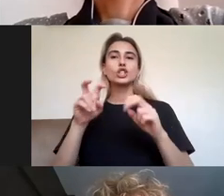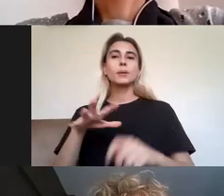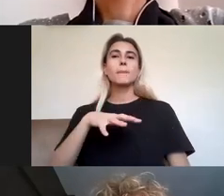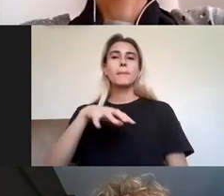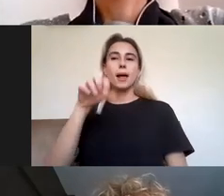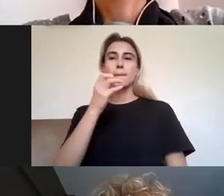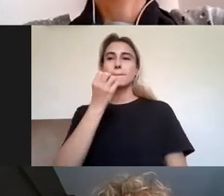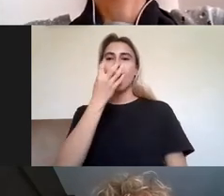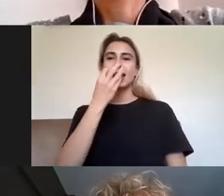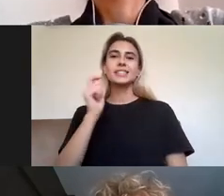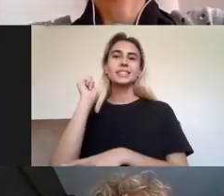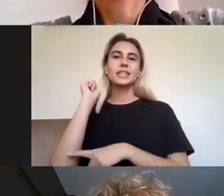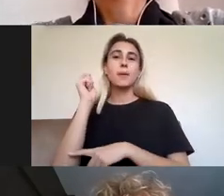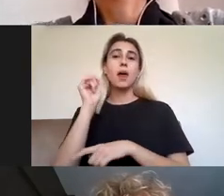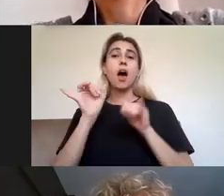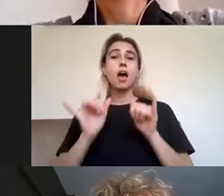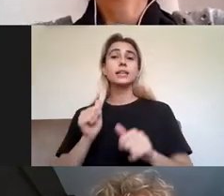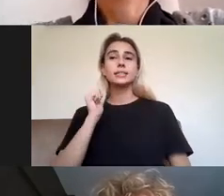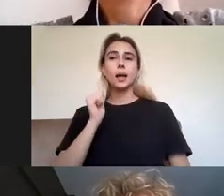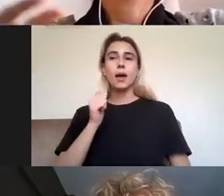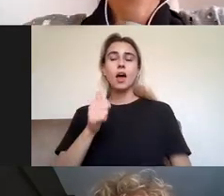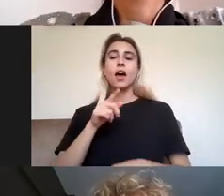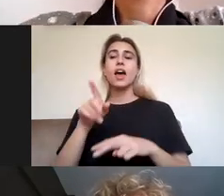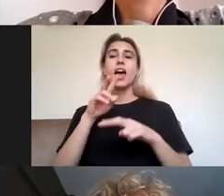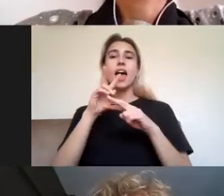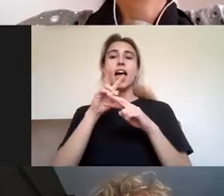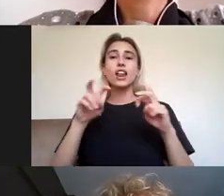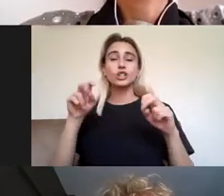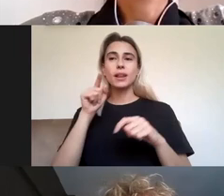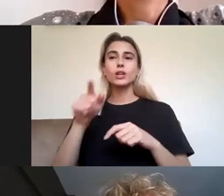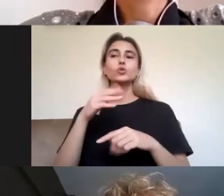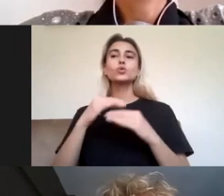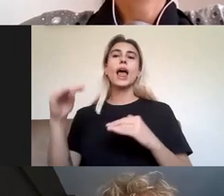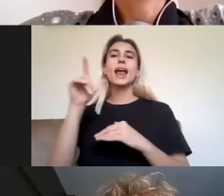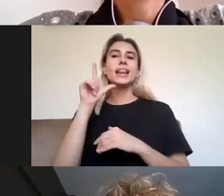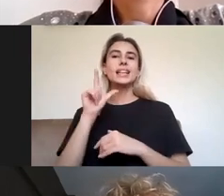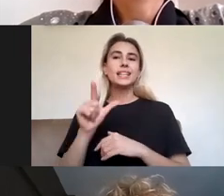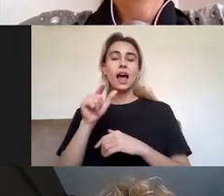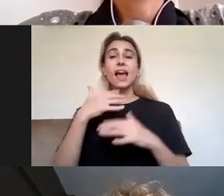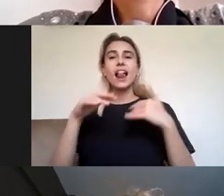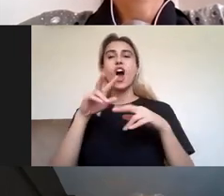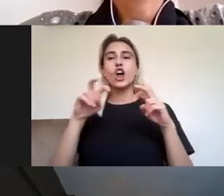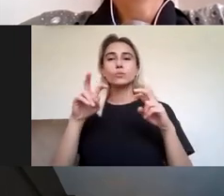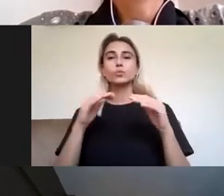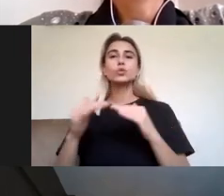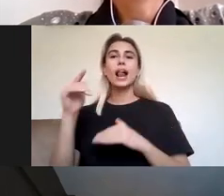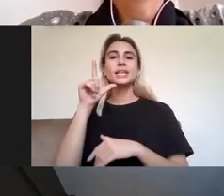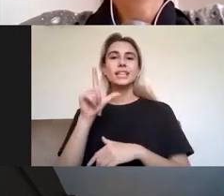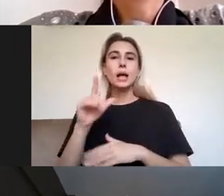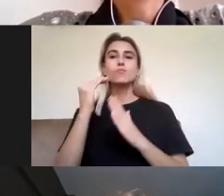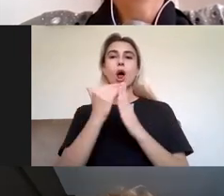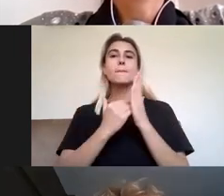bahar seminerleri, aynı zamanda Engellilik Araştırmaları Yüksek Lisans Programı'nın bahar dönemi seminer programı